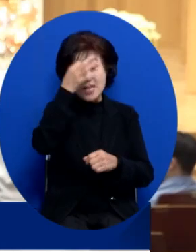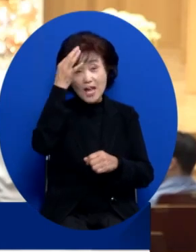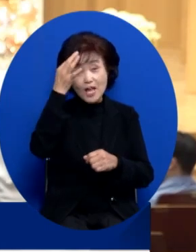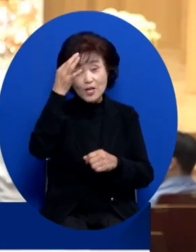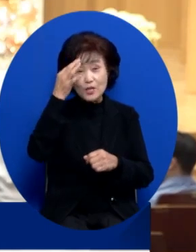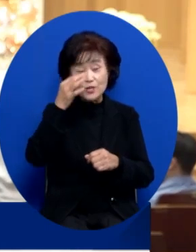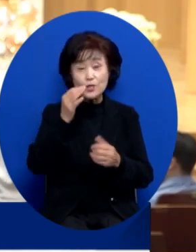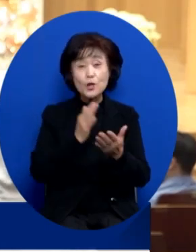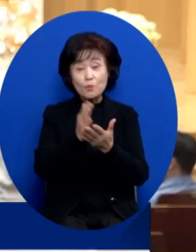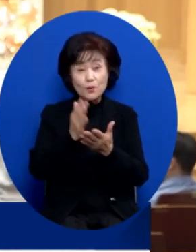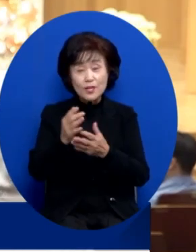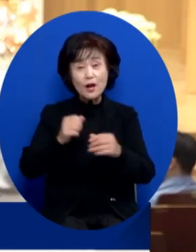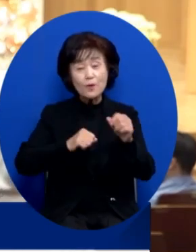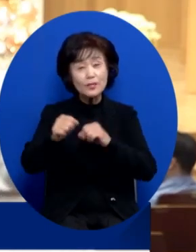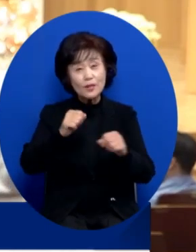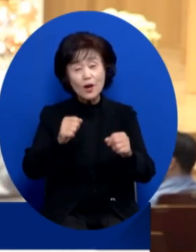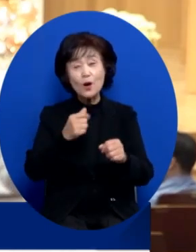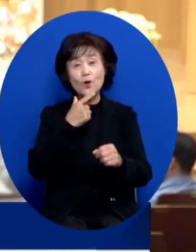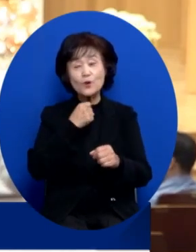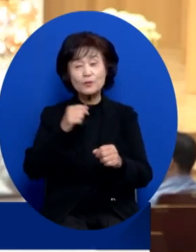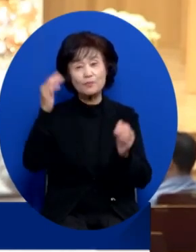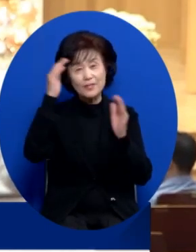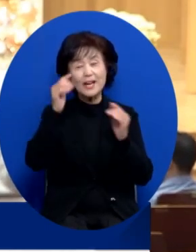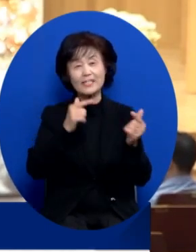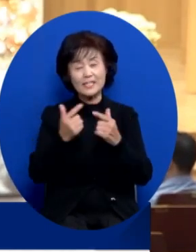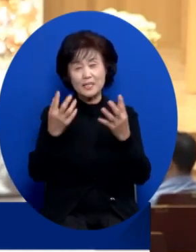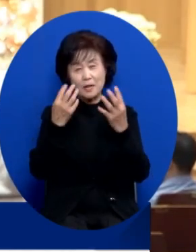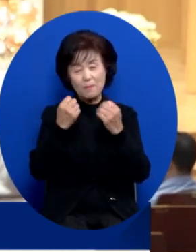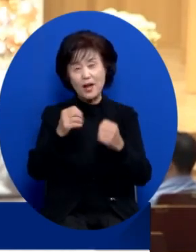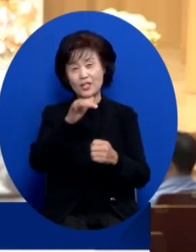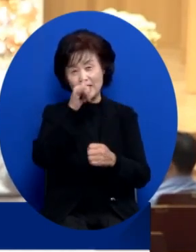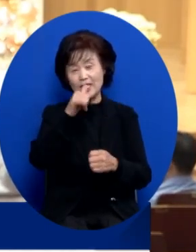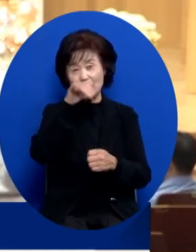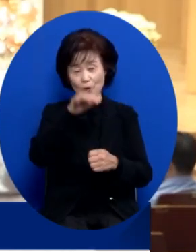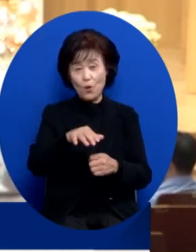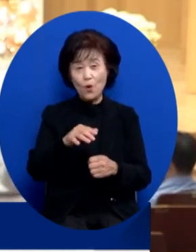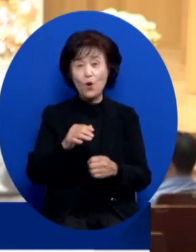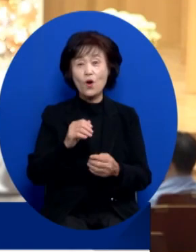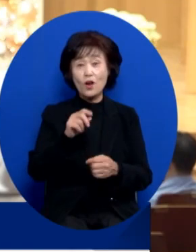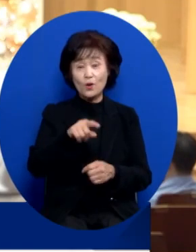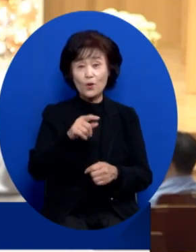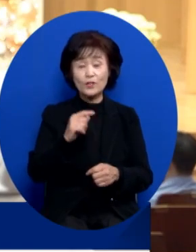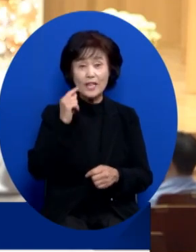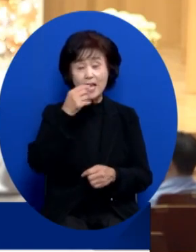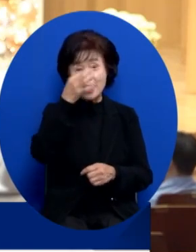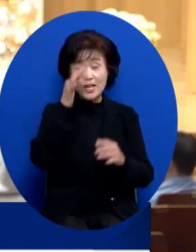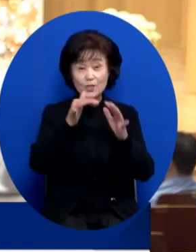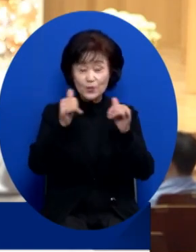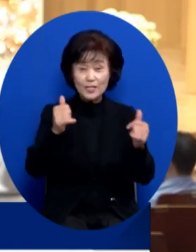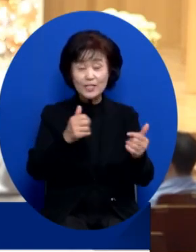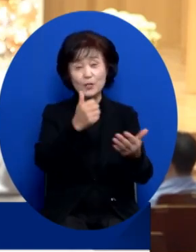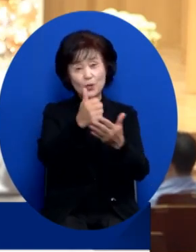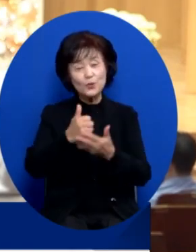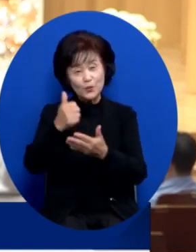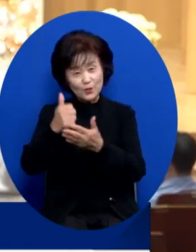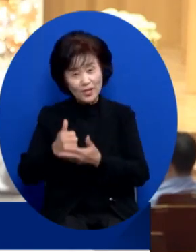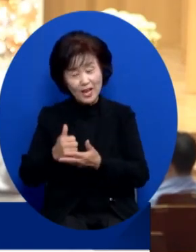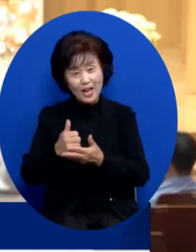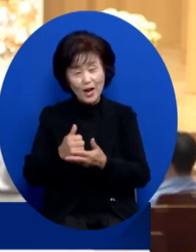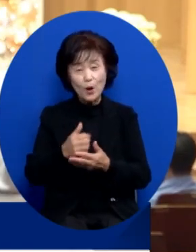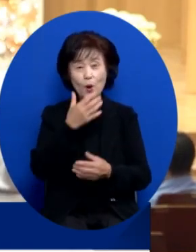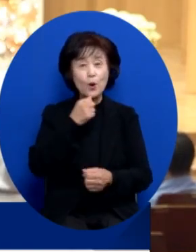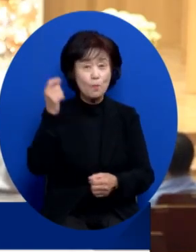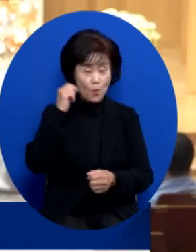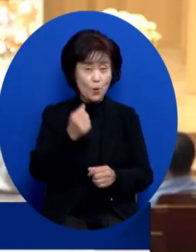희망하는 친구들이 많이 있습니다. 친구들에게 크리스천 뮤지션들을 초청해서 좋은 음악을 나누고 또 복음도 소개하고 하는